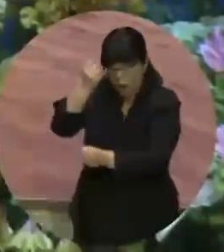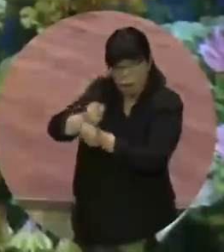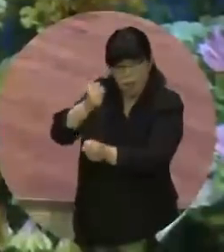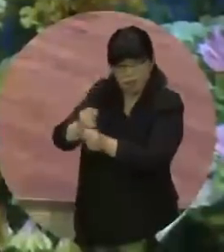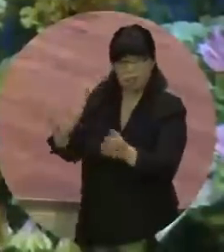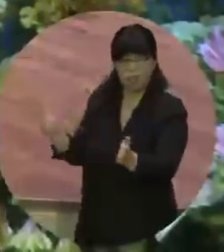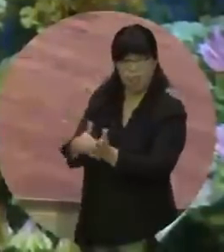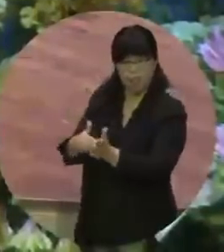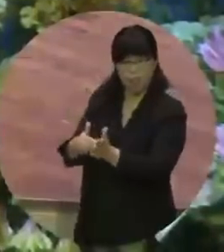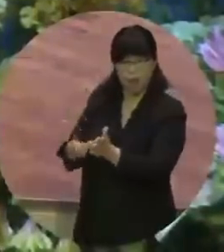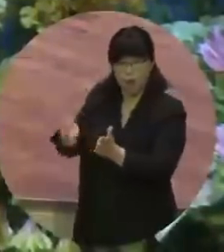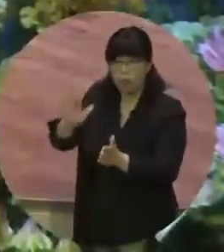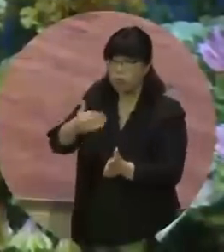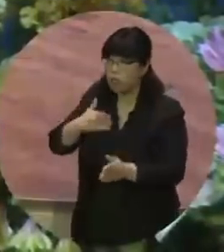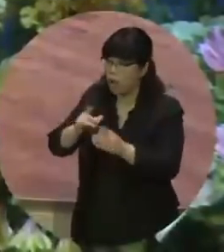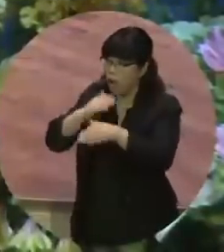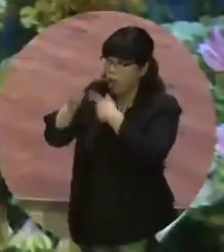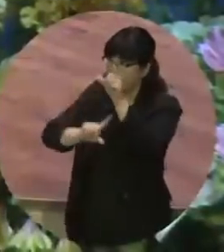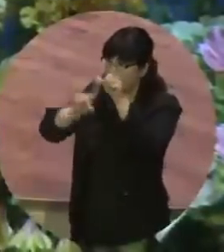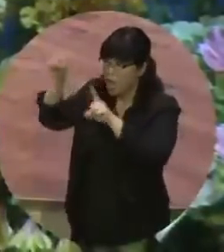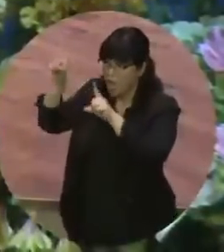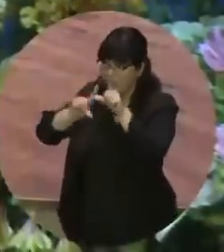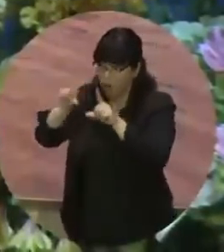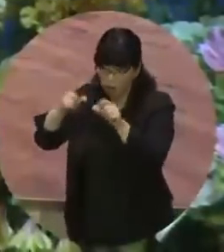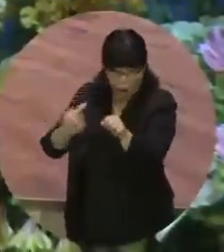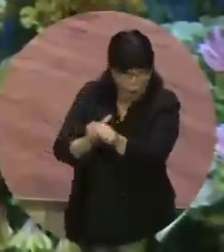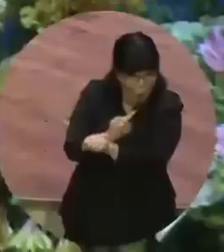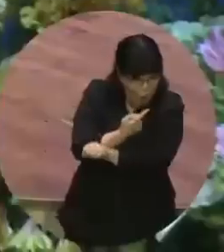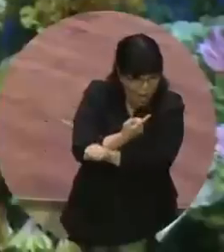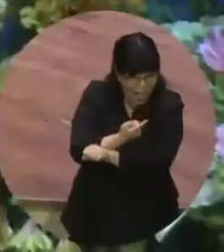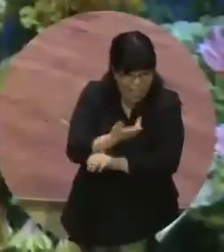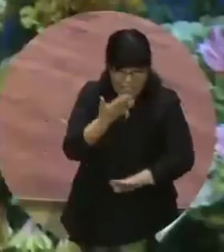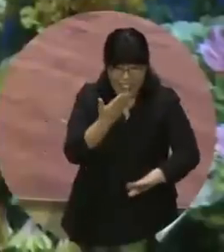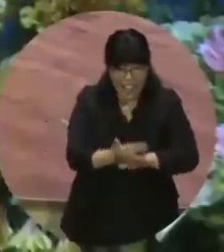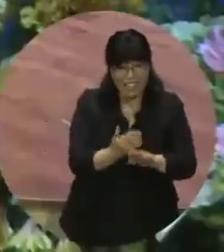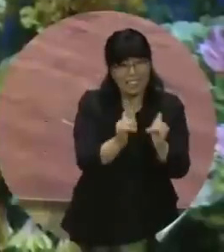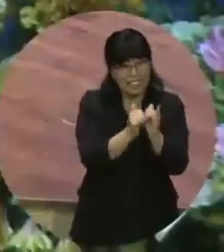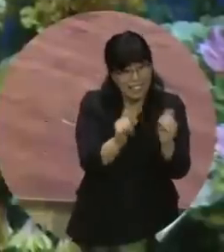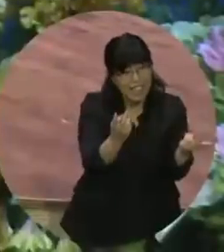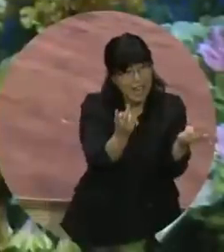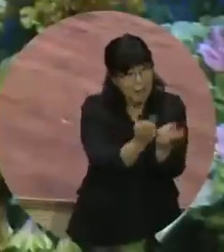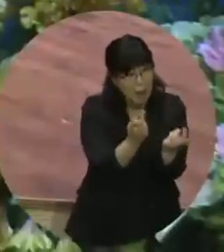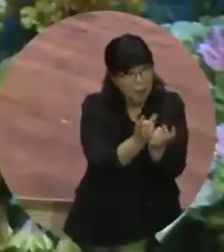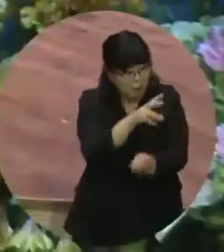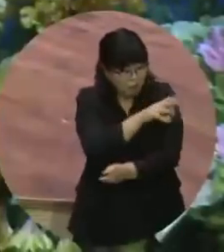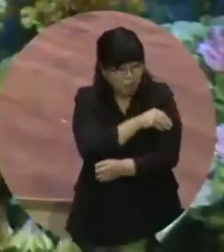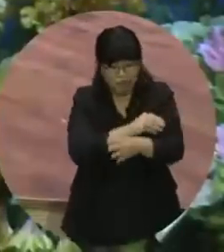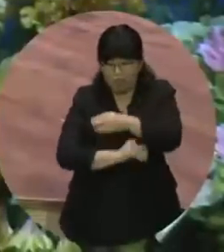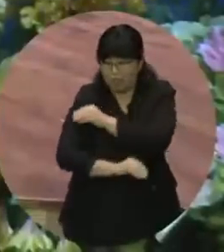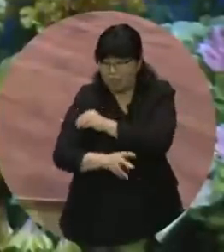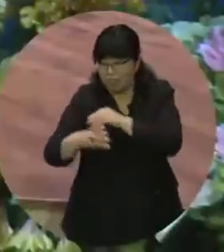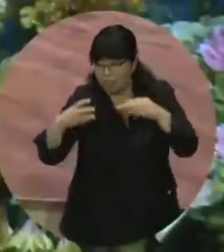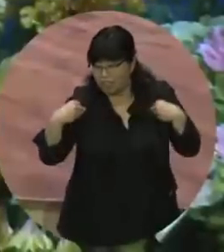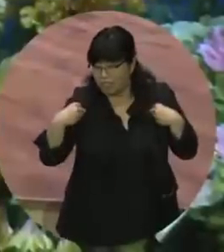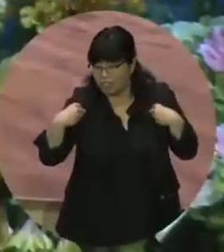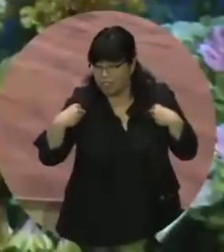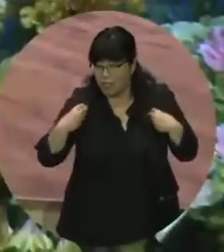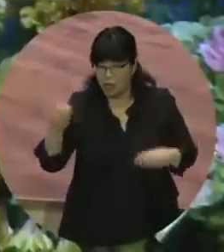뭐요? 예체질, 인본주의, 세상적인 방법, 그것이 가득 차 있어요. 교회 다니면서 예수